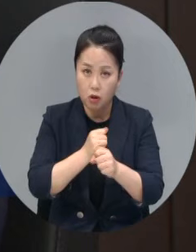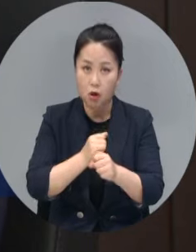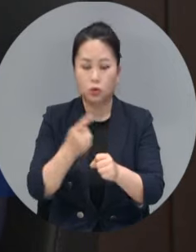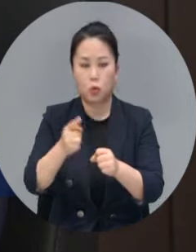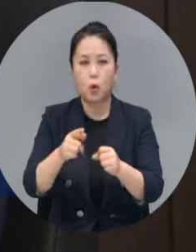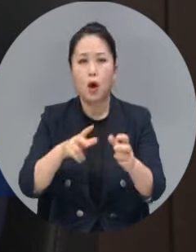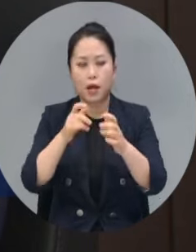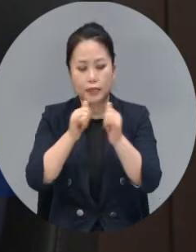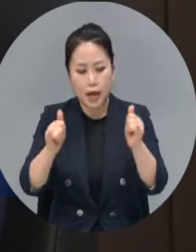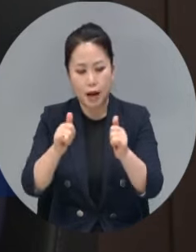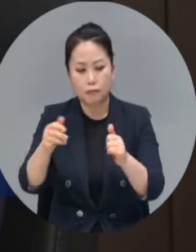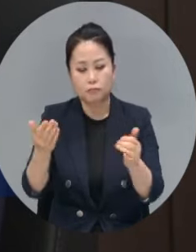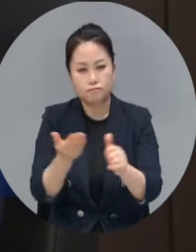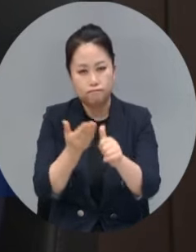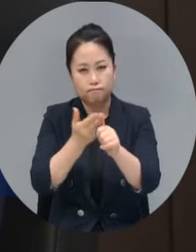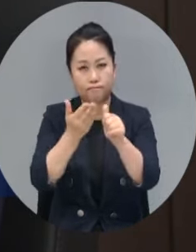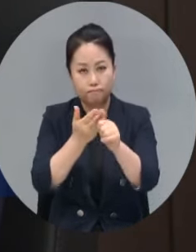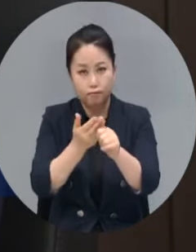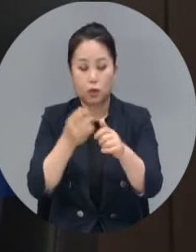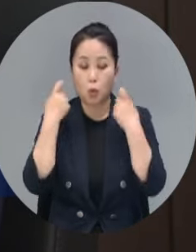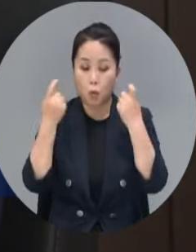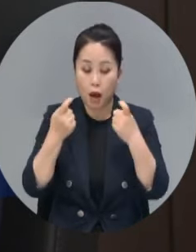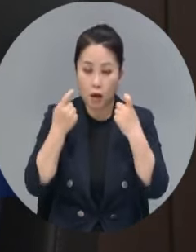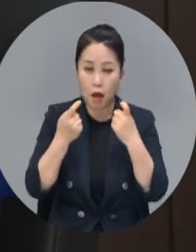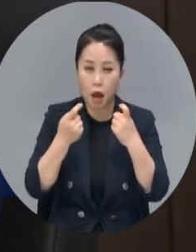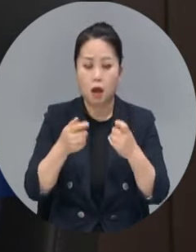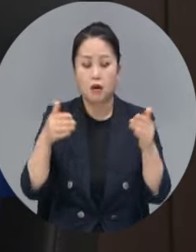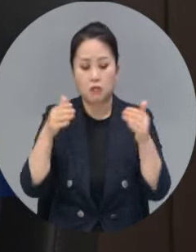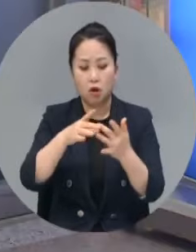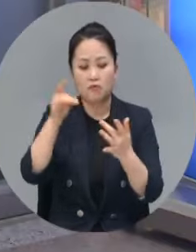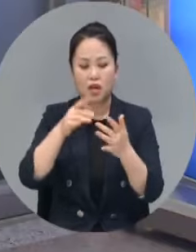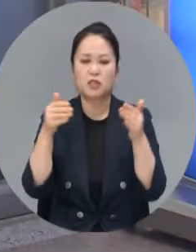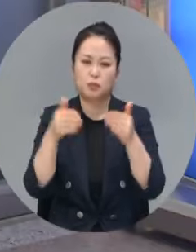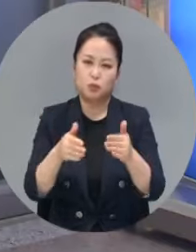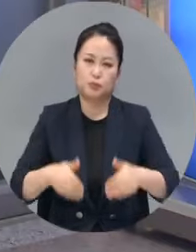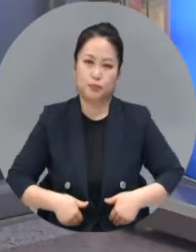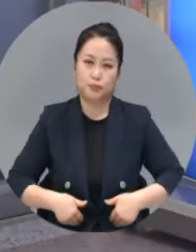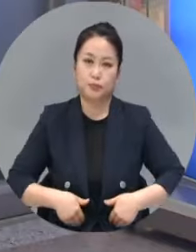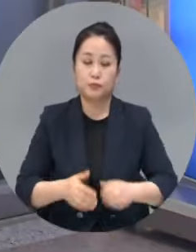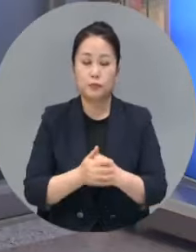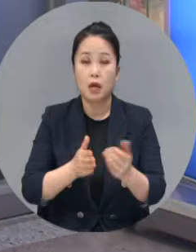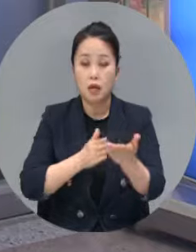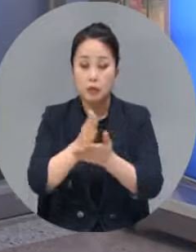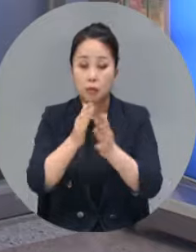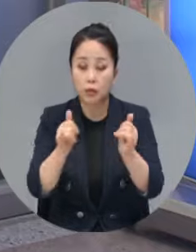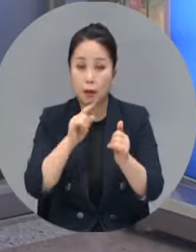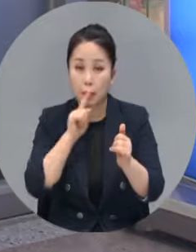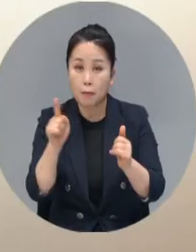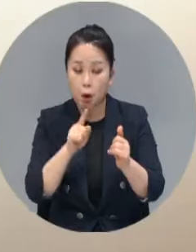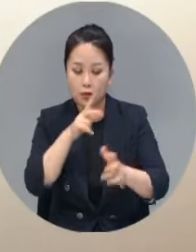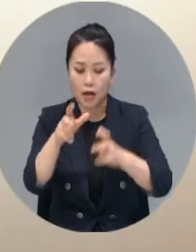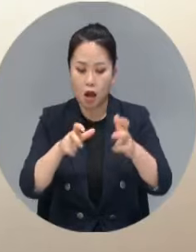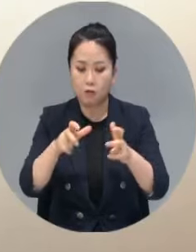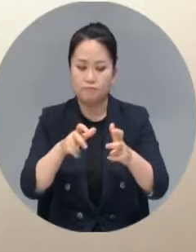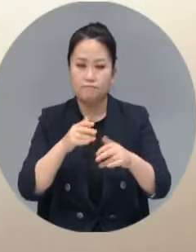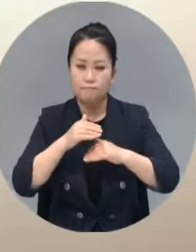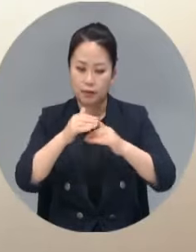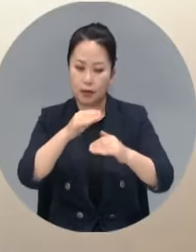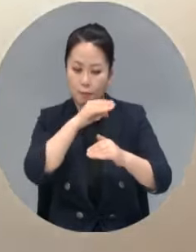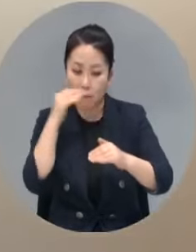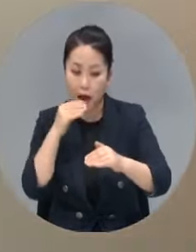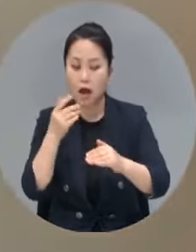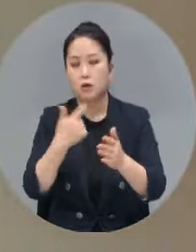인재 양성 이라든지 관광 또 선택과 집중이 필요하기 때문에 전문가들은 제대로 된 사업 진행을 위해선